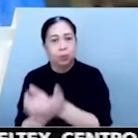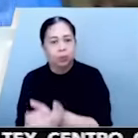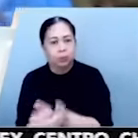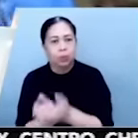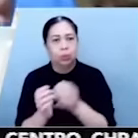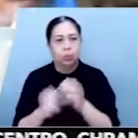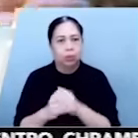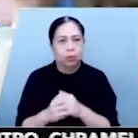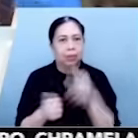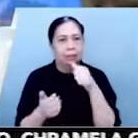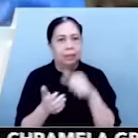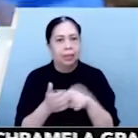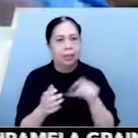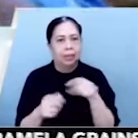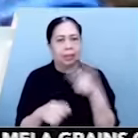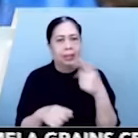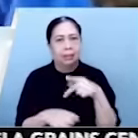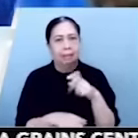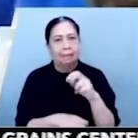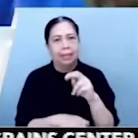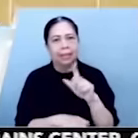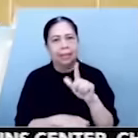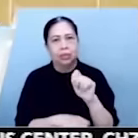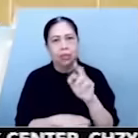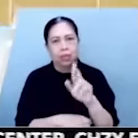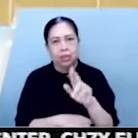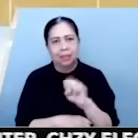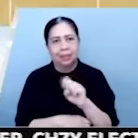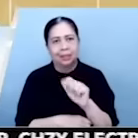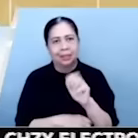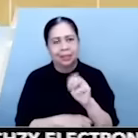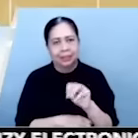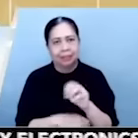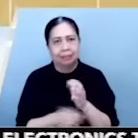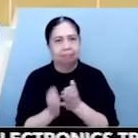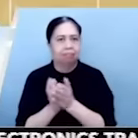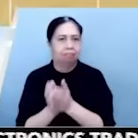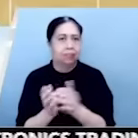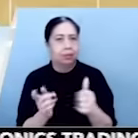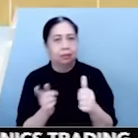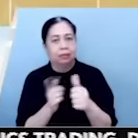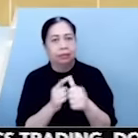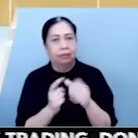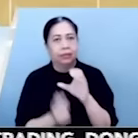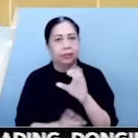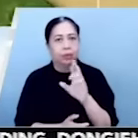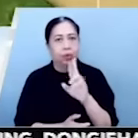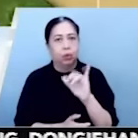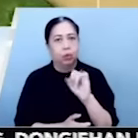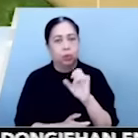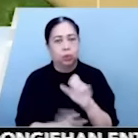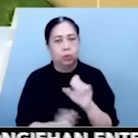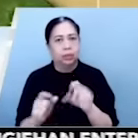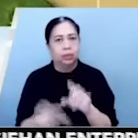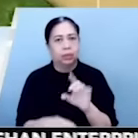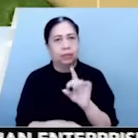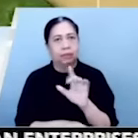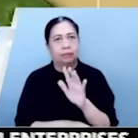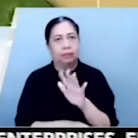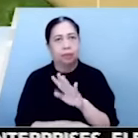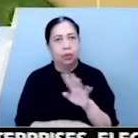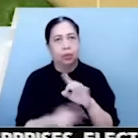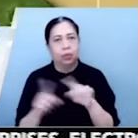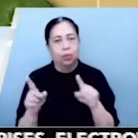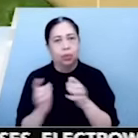pag-aari ng Peninsular and Oriental Steam Navigation Company. Ang pinakaunang cruise ticket naman ay binenta noong 1844. Ito'y ginamit sa isang cruise